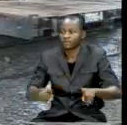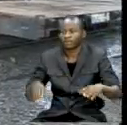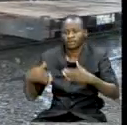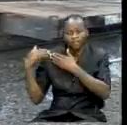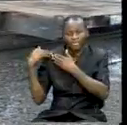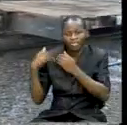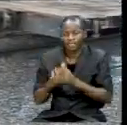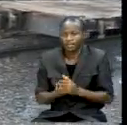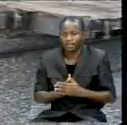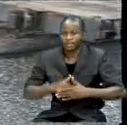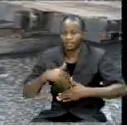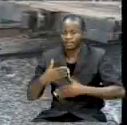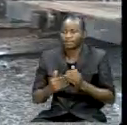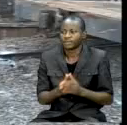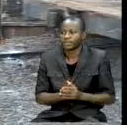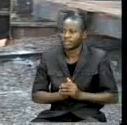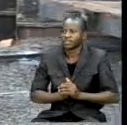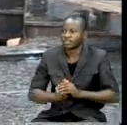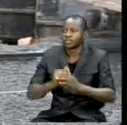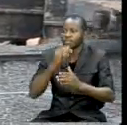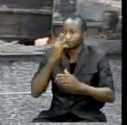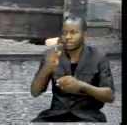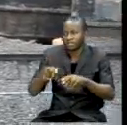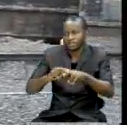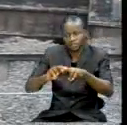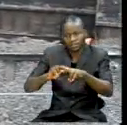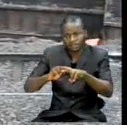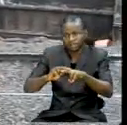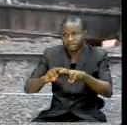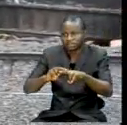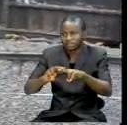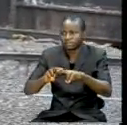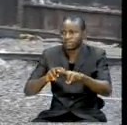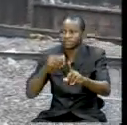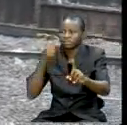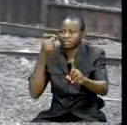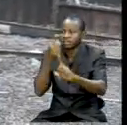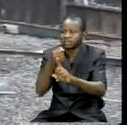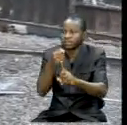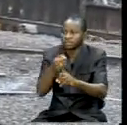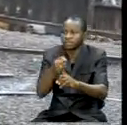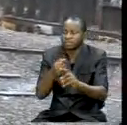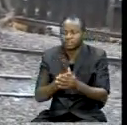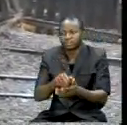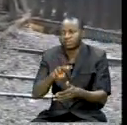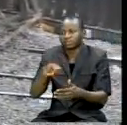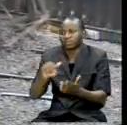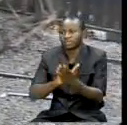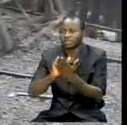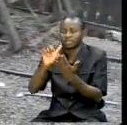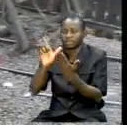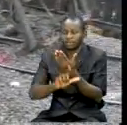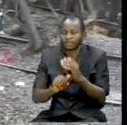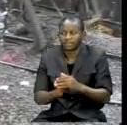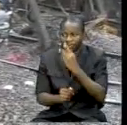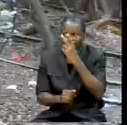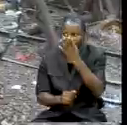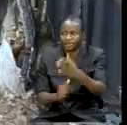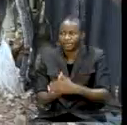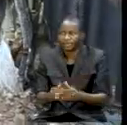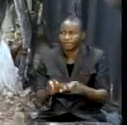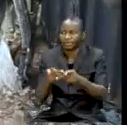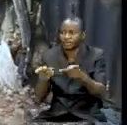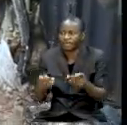puis prend la direction des rails pour l'endroit où a eu lieu l'accident ferroviaire le 22 avril dernier. Sur place,